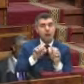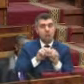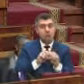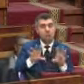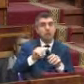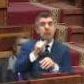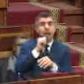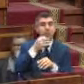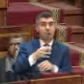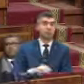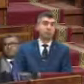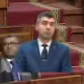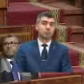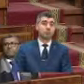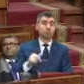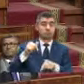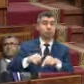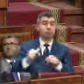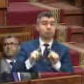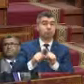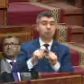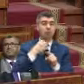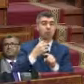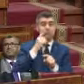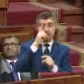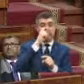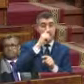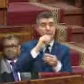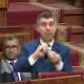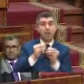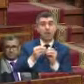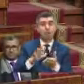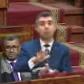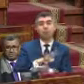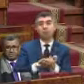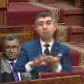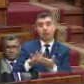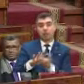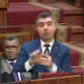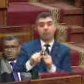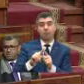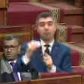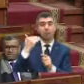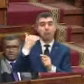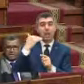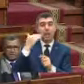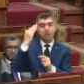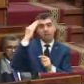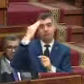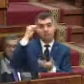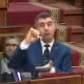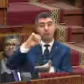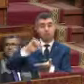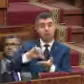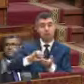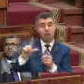المائية، مما أدى إلى تفاقم الحالة الهشة للطبقة الجوفية لجهة فاس مكناس. لذا المطلوب منكم